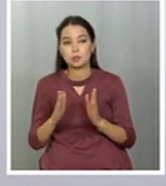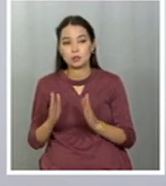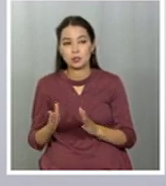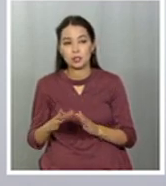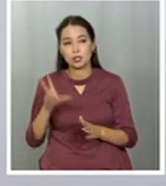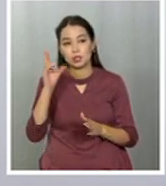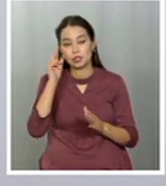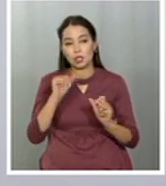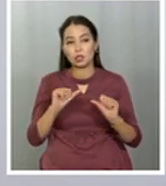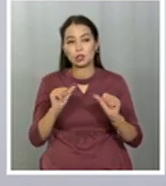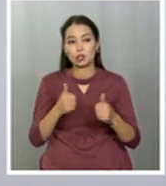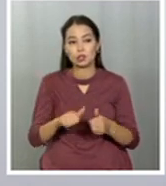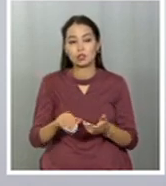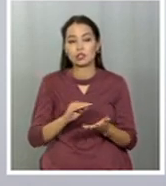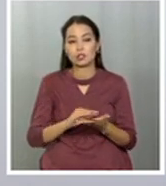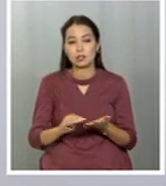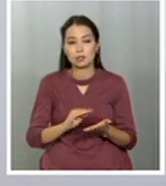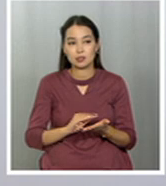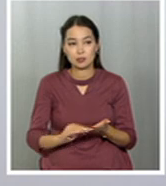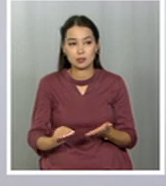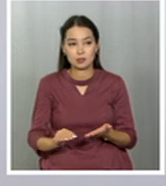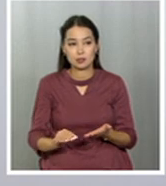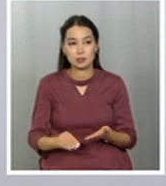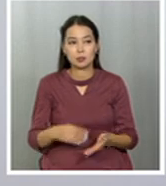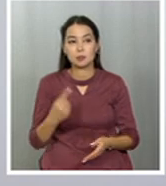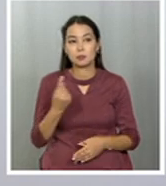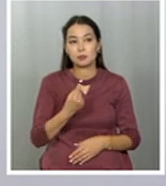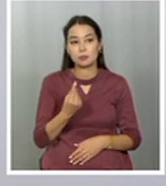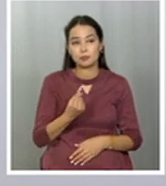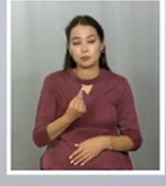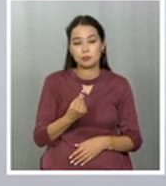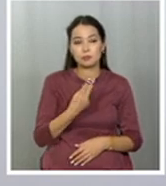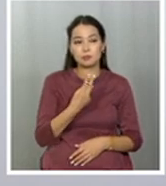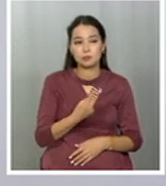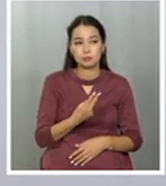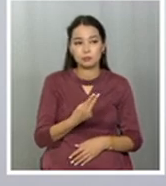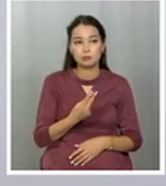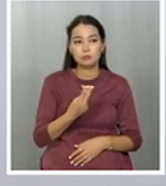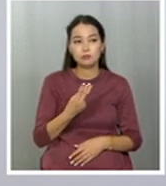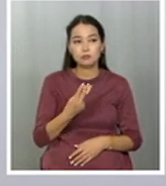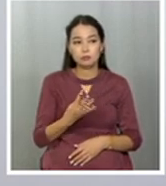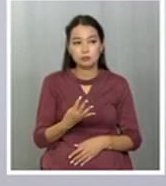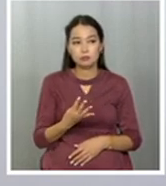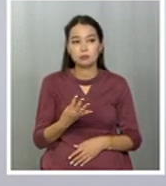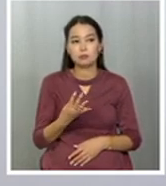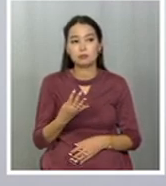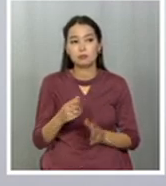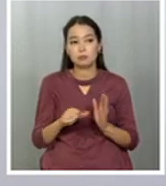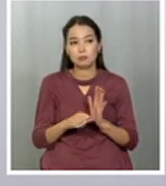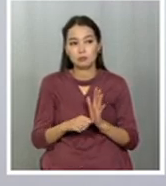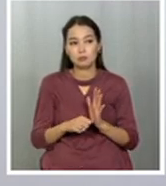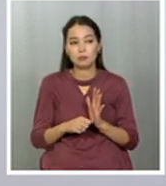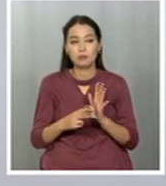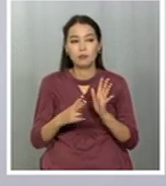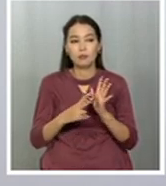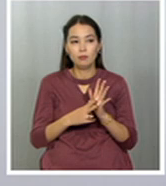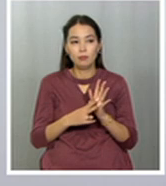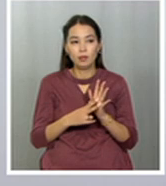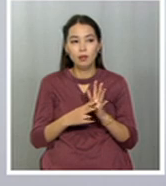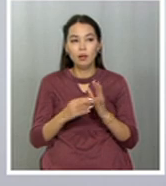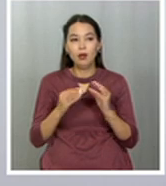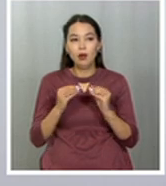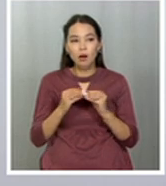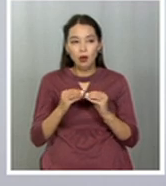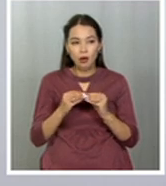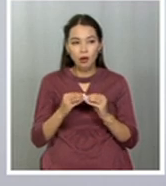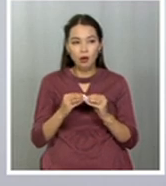сан түрінде жазыңыз. Бірінші, 2, 4, 6, 8,